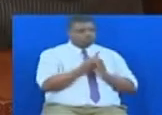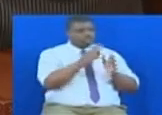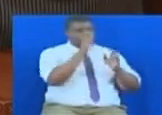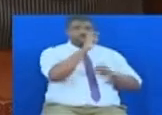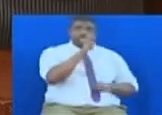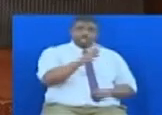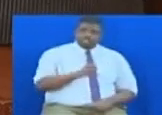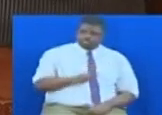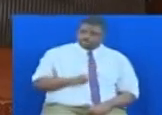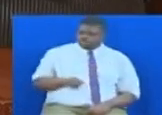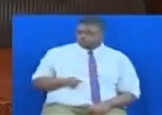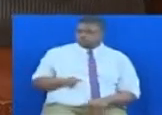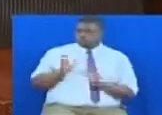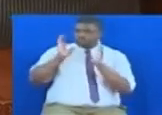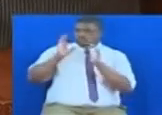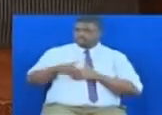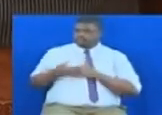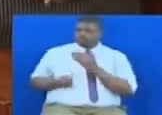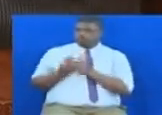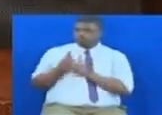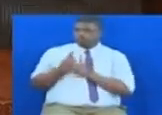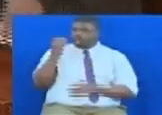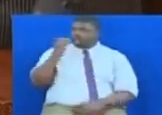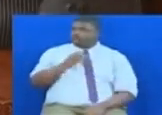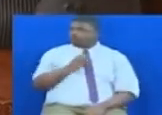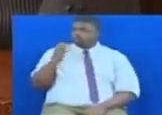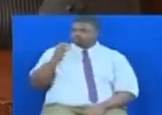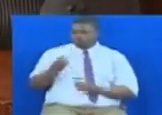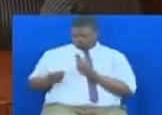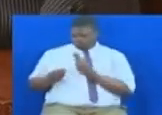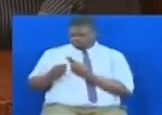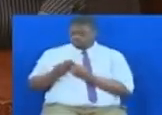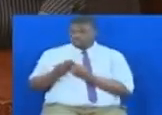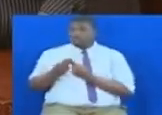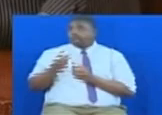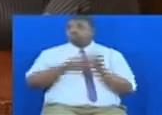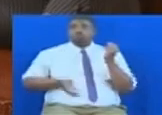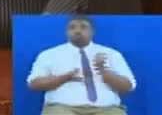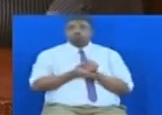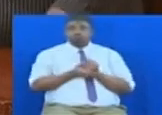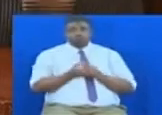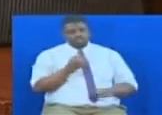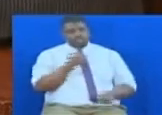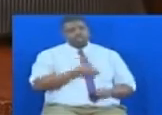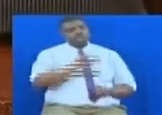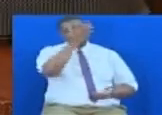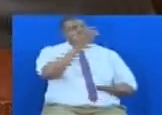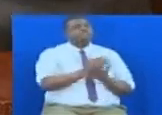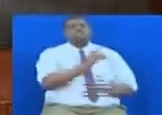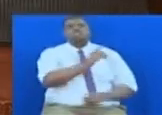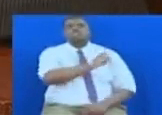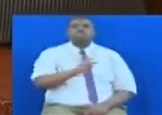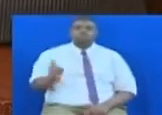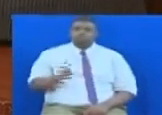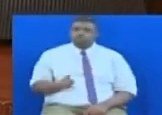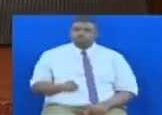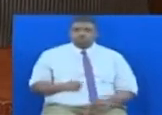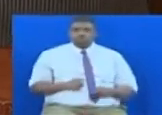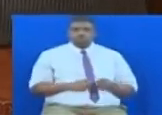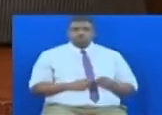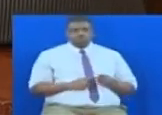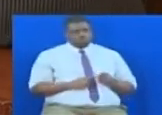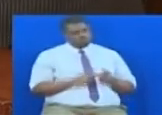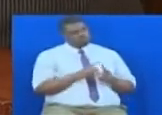Israeli. Uislamu unatoka Uarabuni. Dr. Magufuli ameprove kwamba si kweli. Wakristo na Waislamu wa